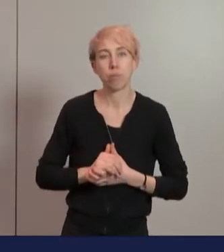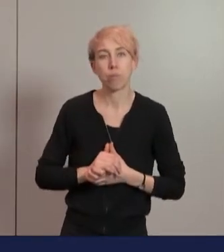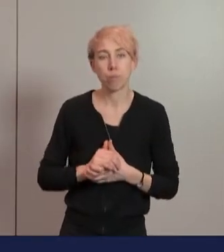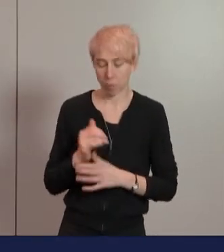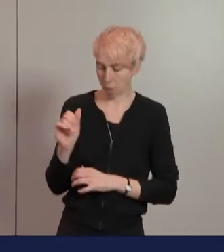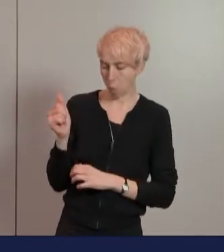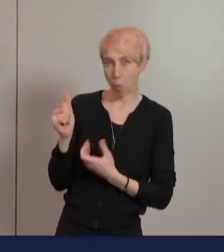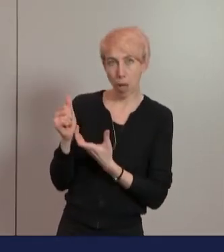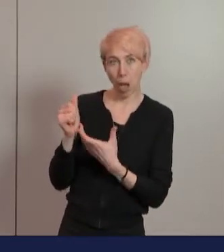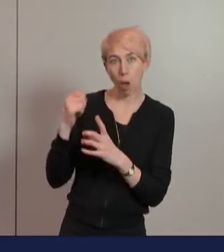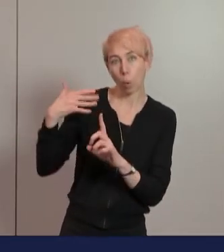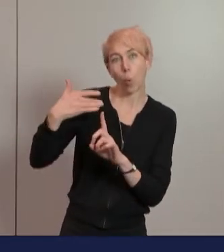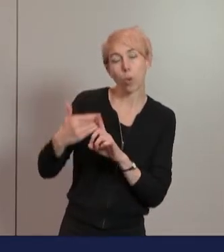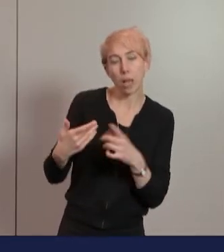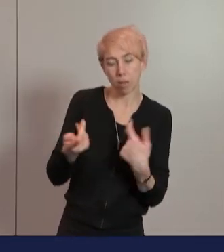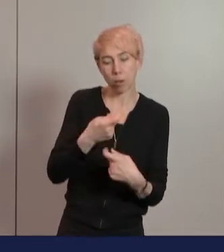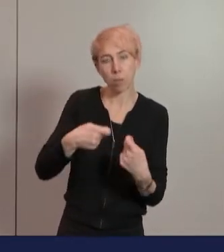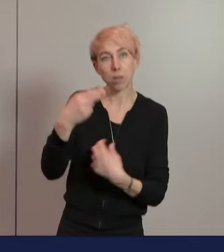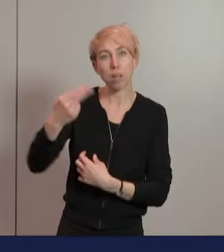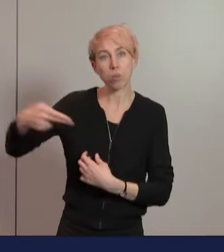Nous commençons donc par le contexte économique national.